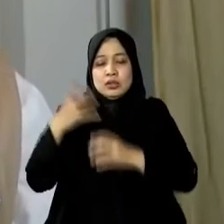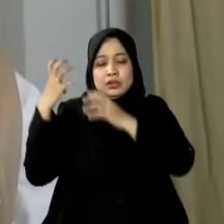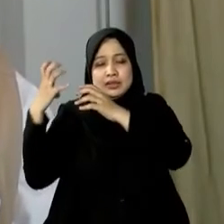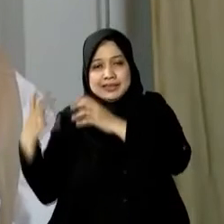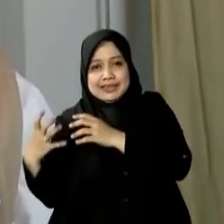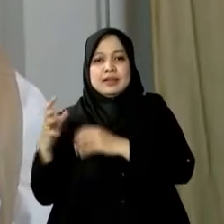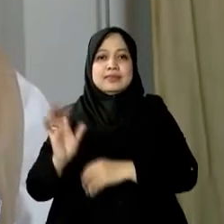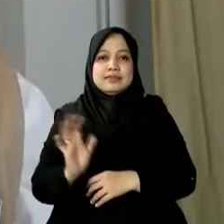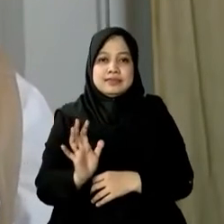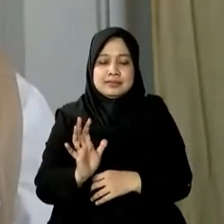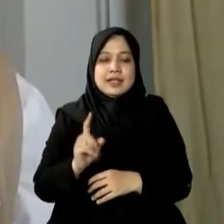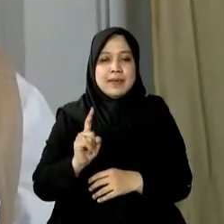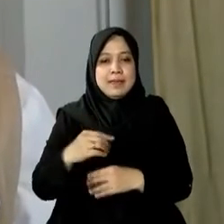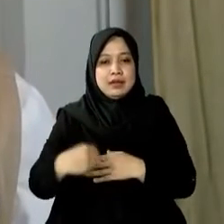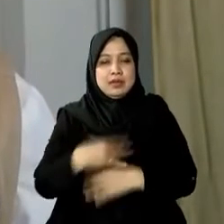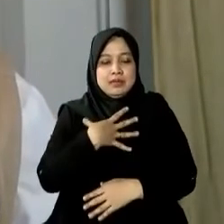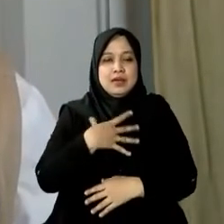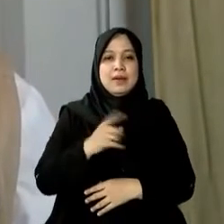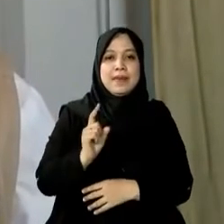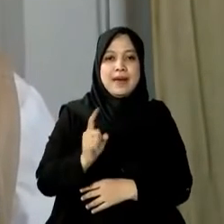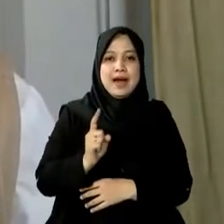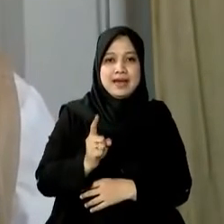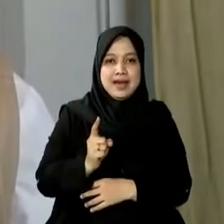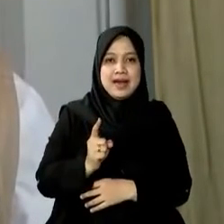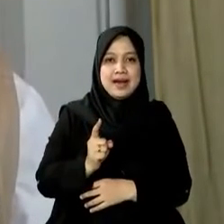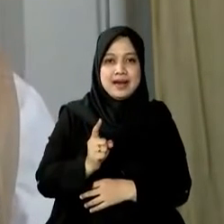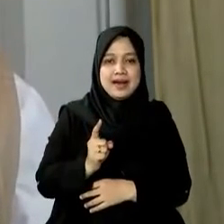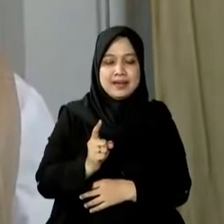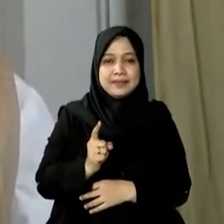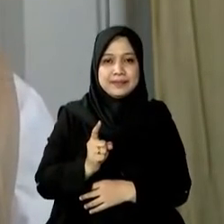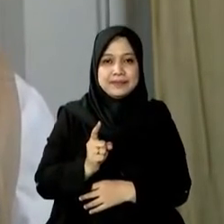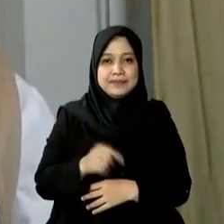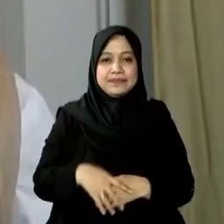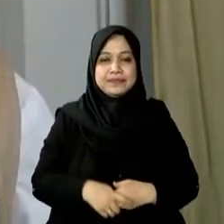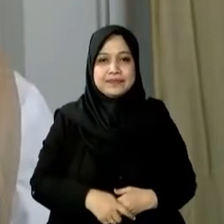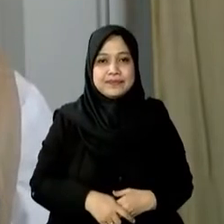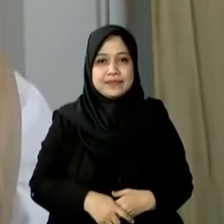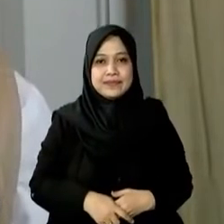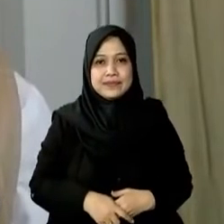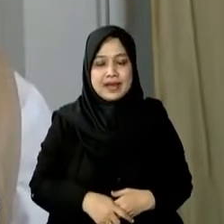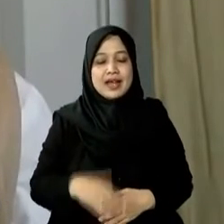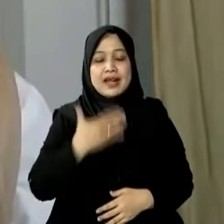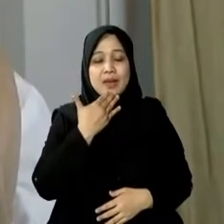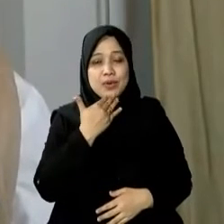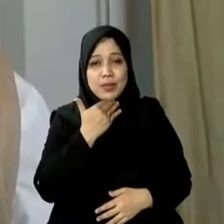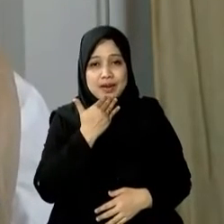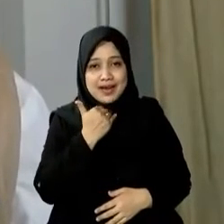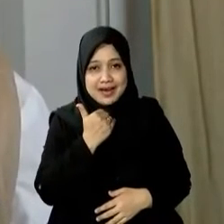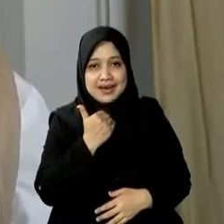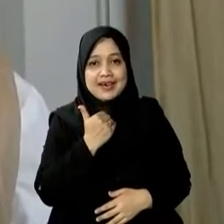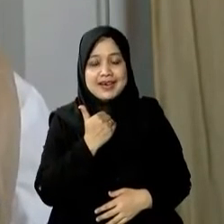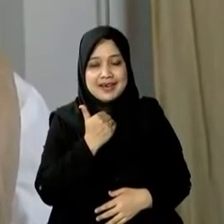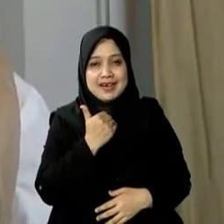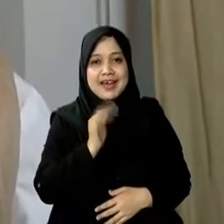berlebih sehingga juga membahayakan keselamatan dan kesehatan para tenaga medis yang ada sekarang jadi mudah-mudahan